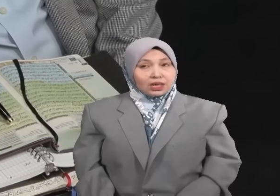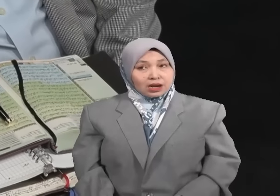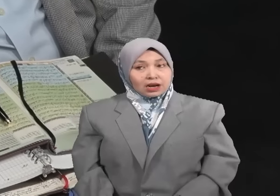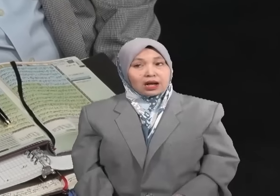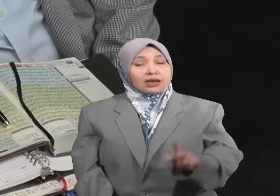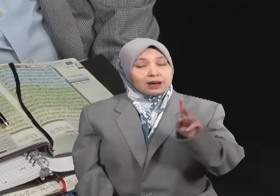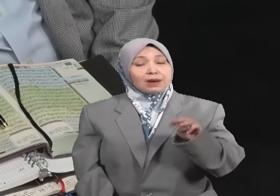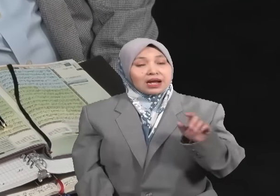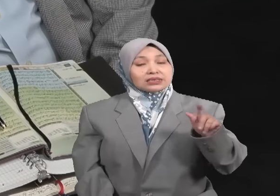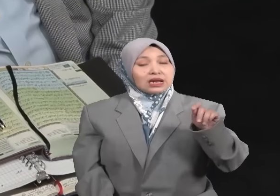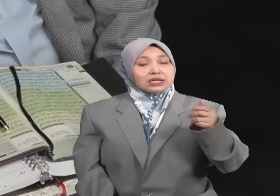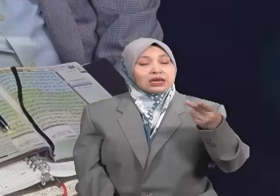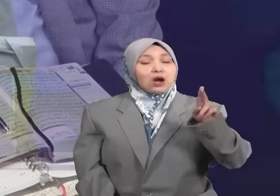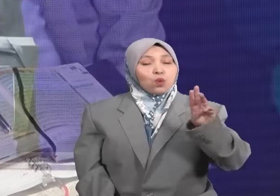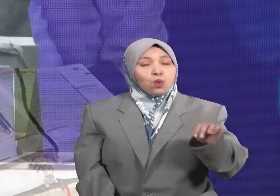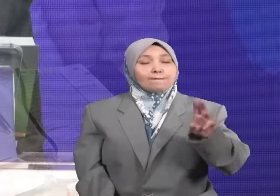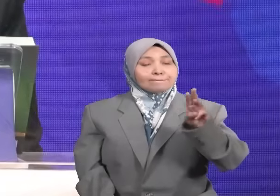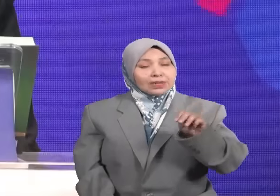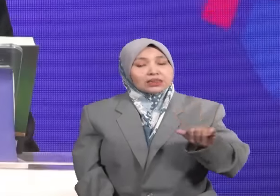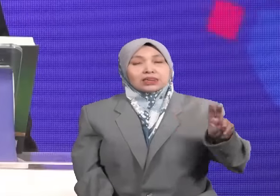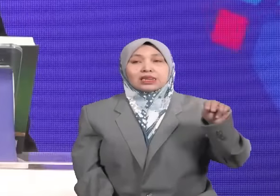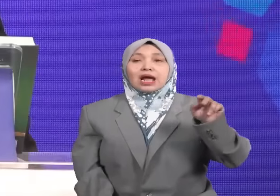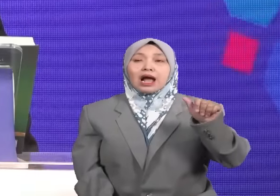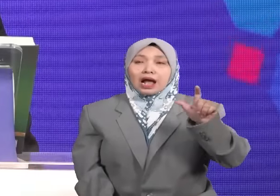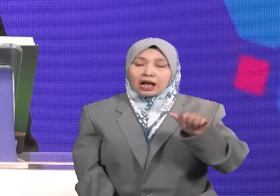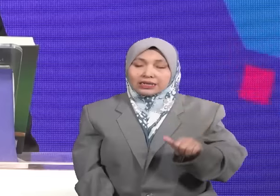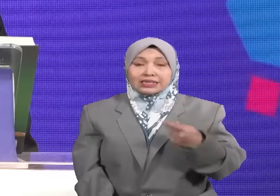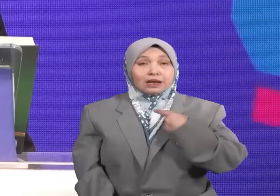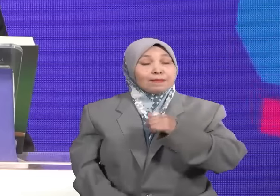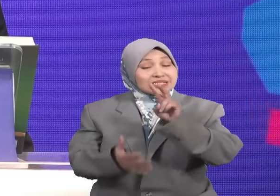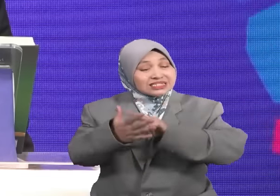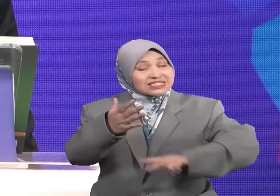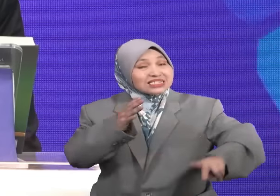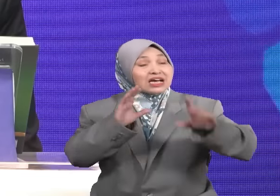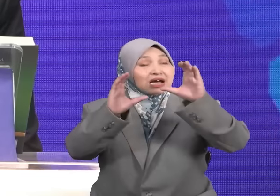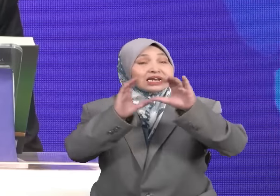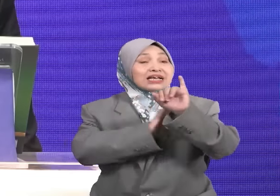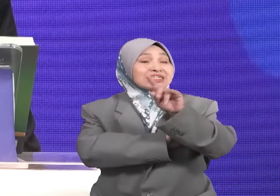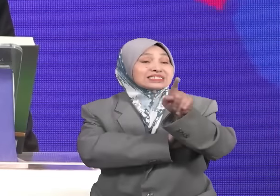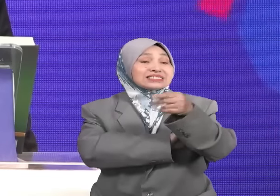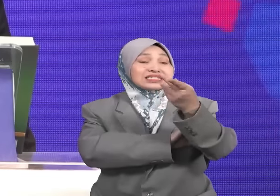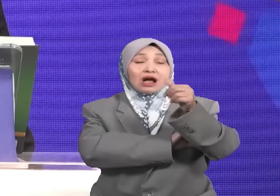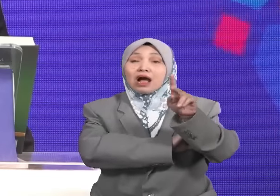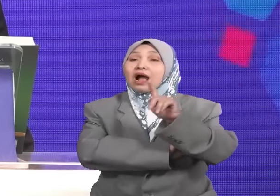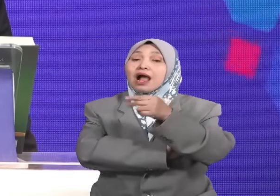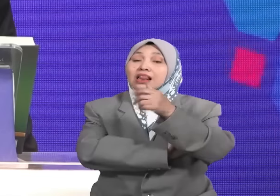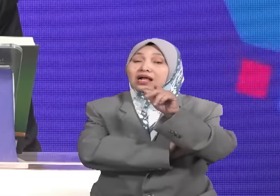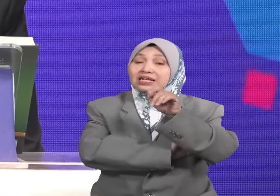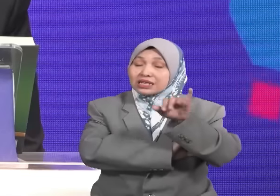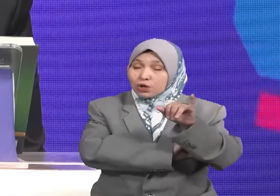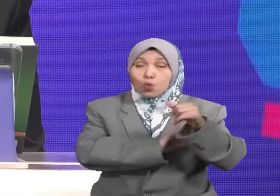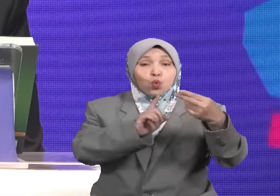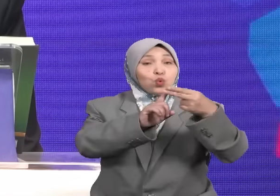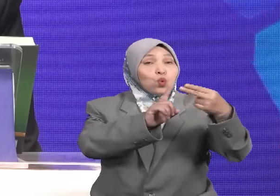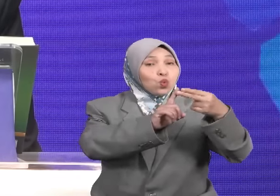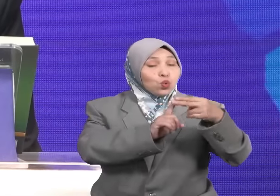Kam atainahum min a. Kita baca secara izhar halqi. Halqi itu merujuk kepada